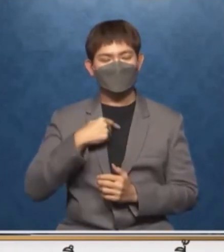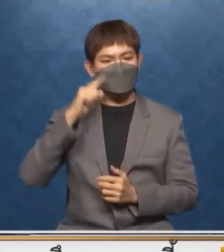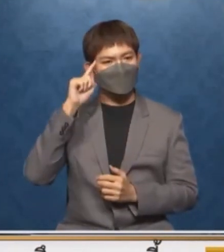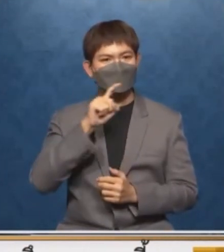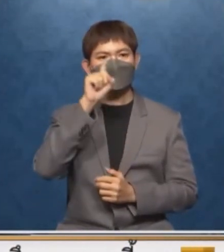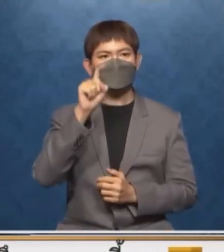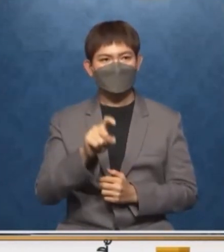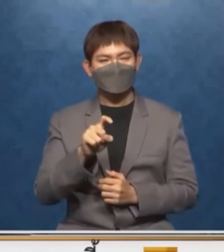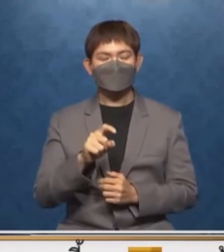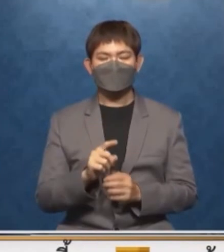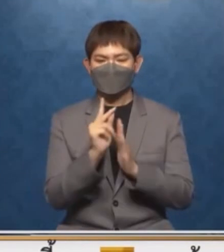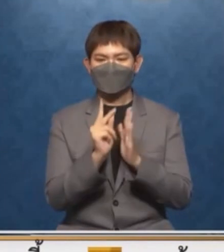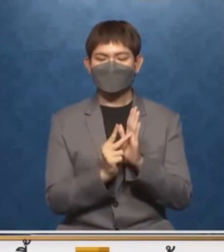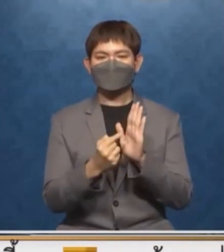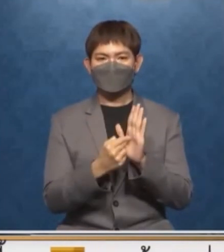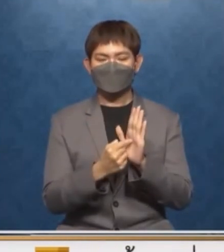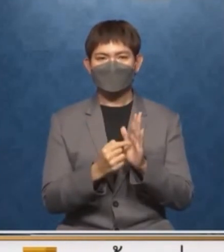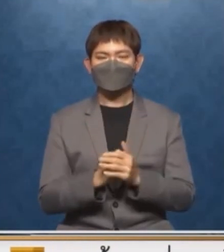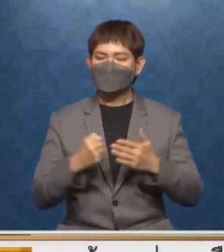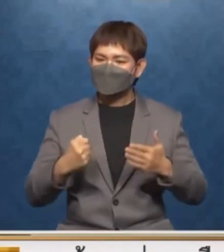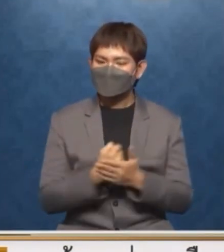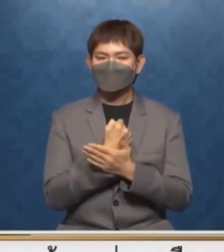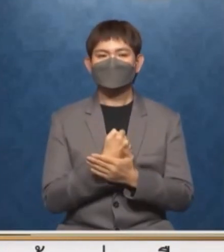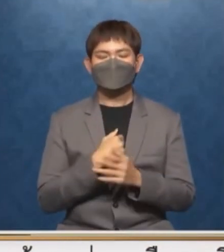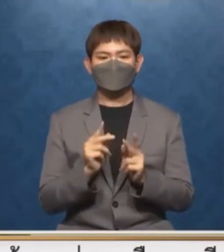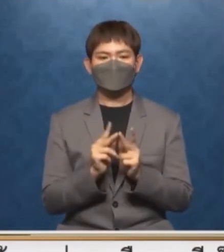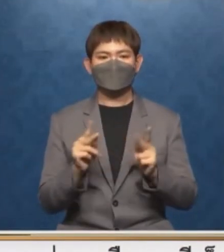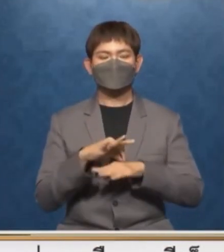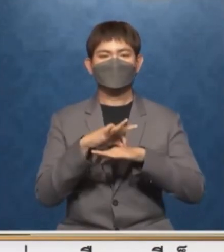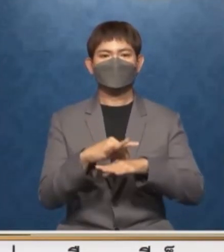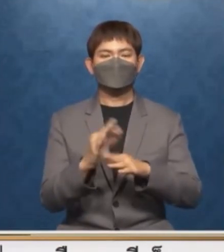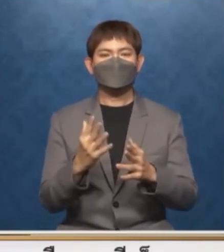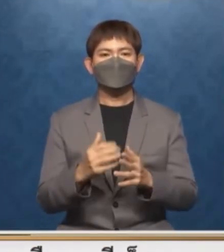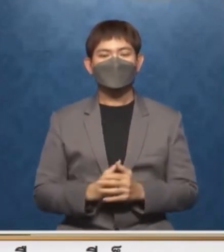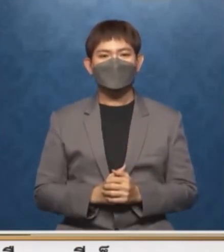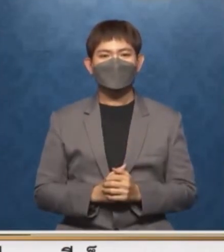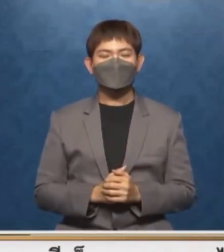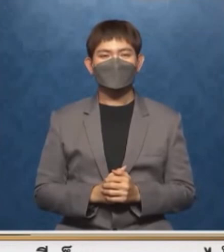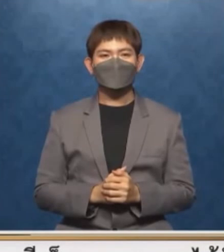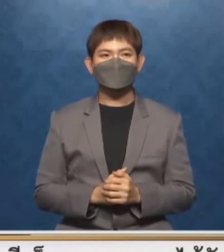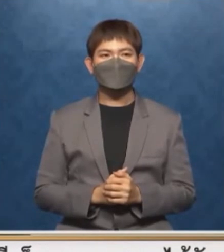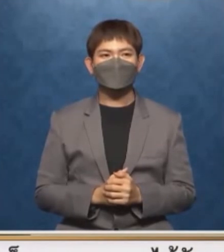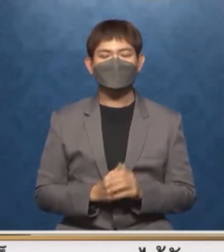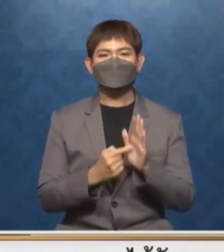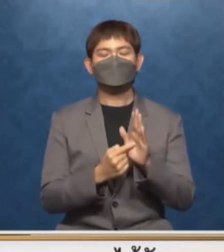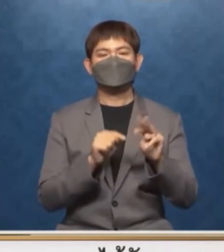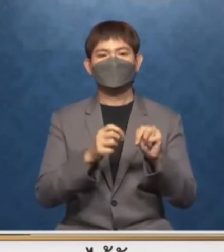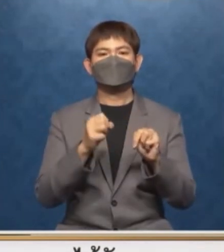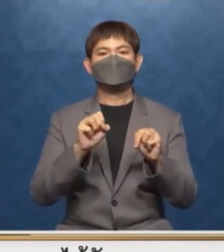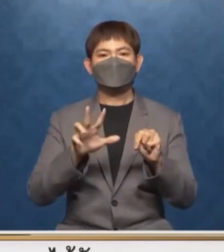จริงๆนะครับเพราะว่าเสียดายไม่ได้เข้าไปนั่งเป็นกรรมธิการก็จะได้สงวนความเห็นและช่วยท่านแก้ไขอย่างมาตรา13เนี่ยท่านประธ